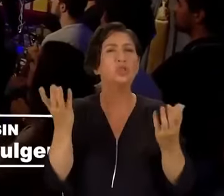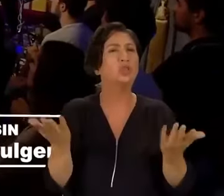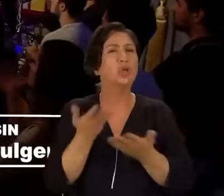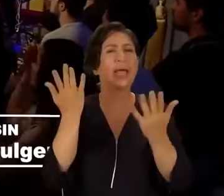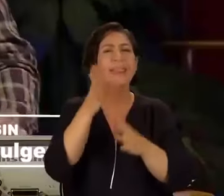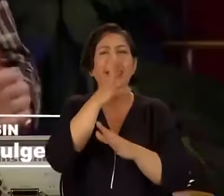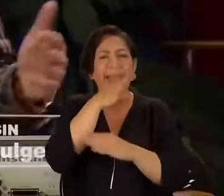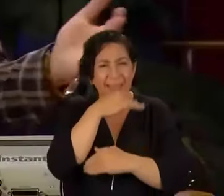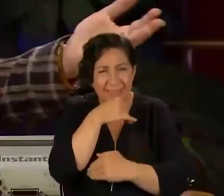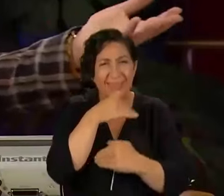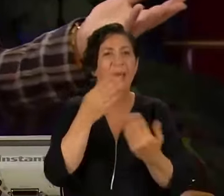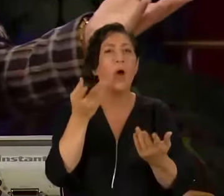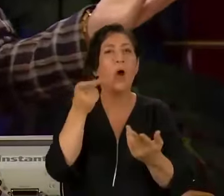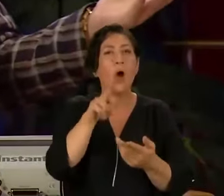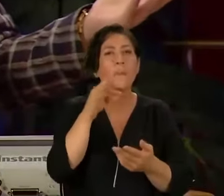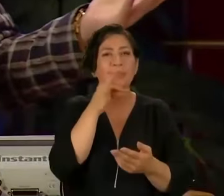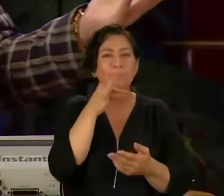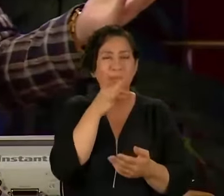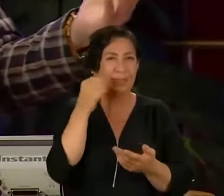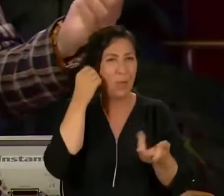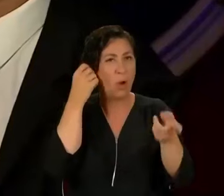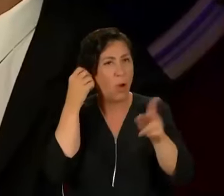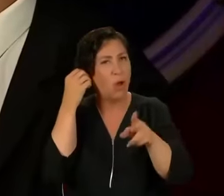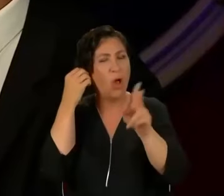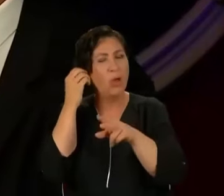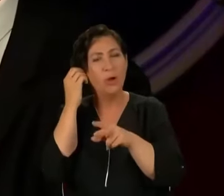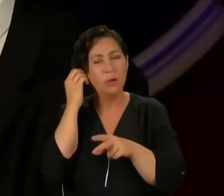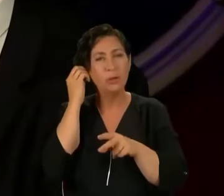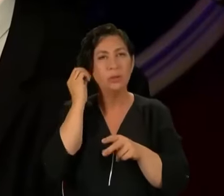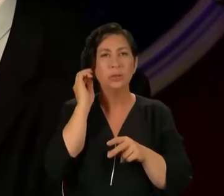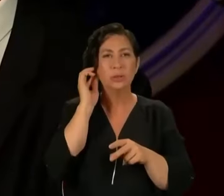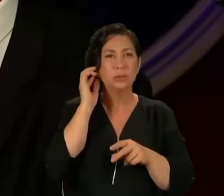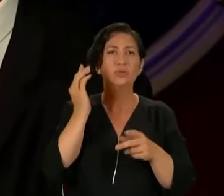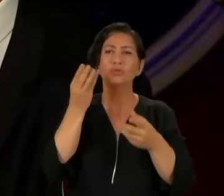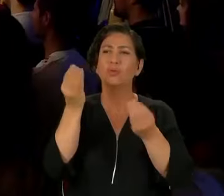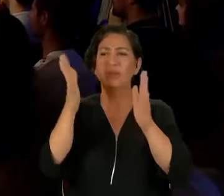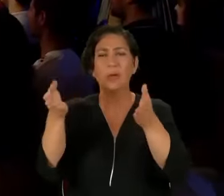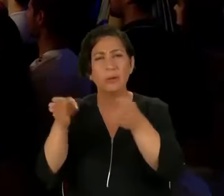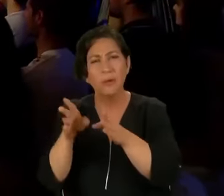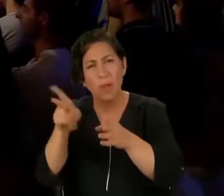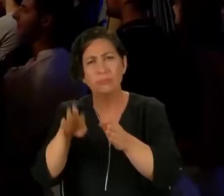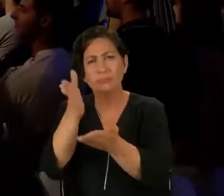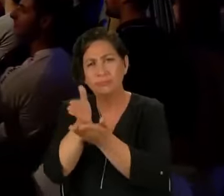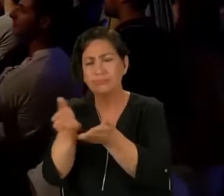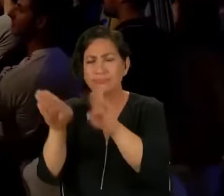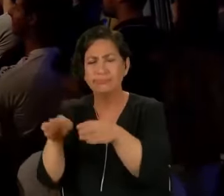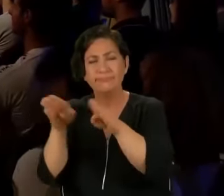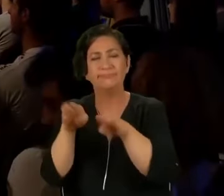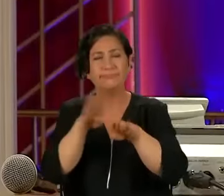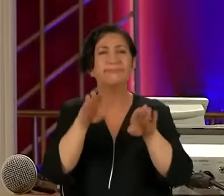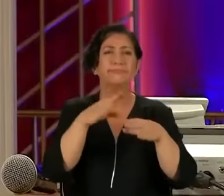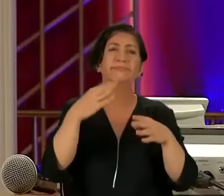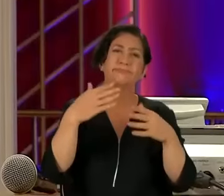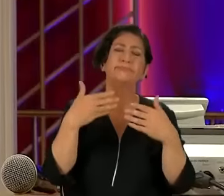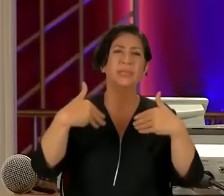çoktan yaşlandılar ve ölmeye başladılar. Çoğunu gömdük. Birçok aramızdan